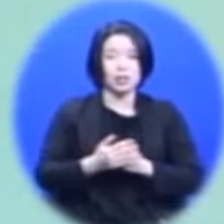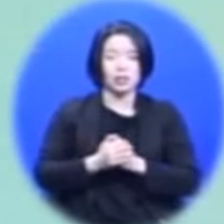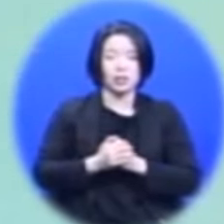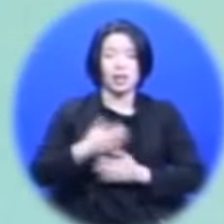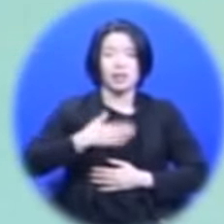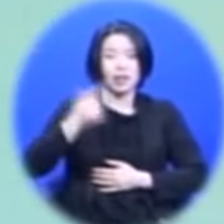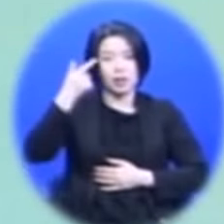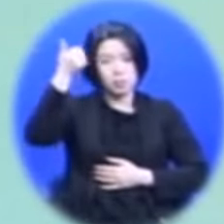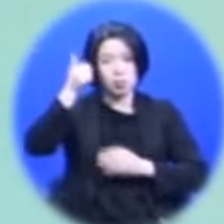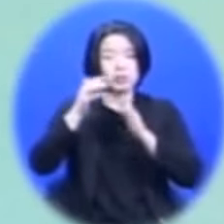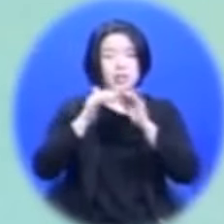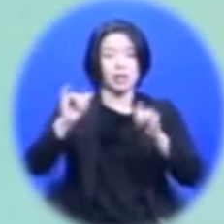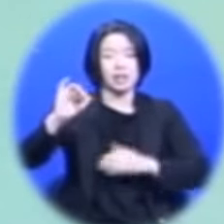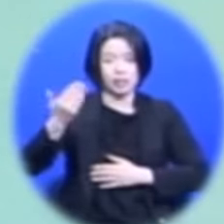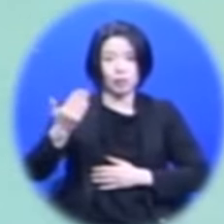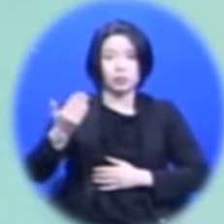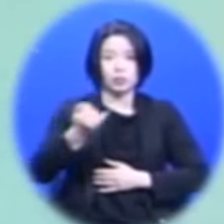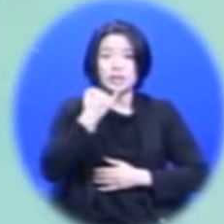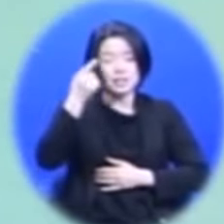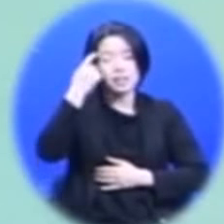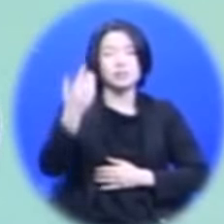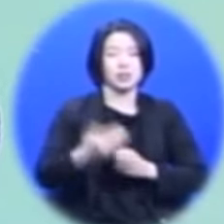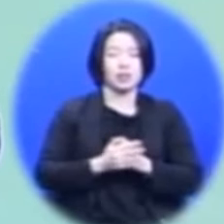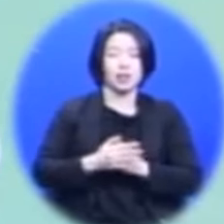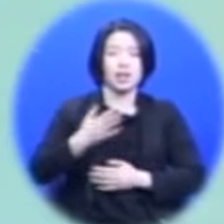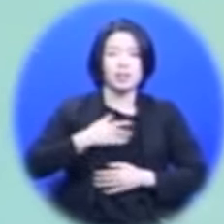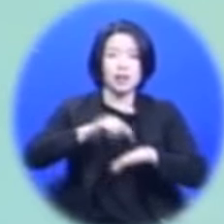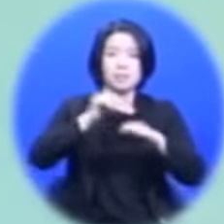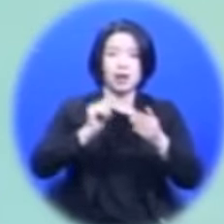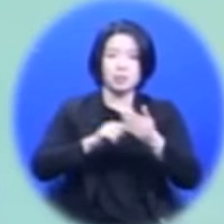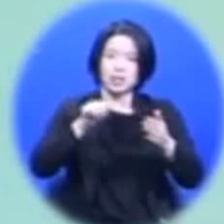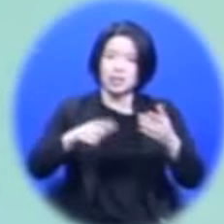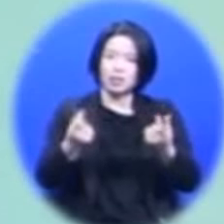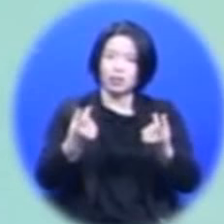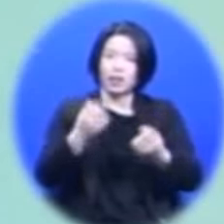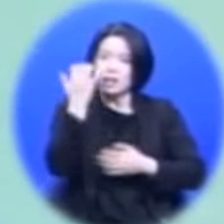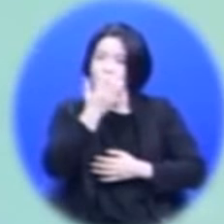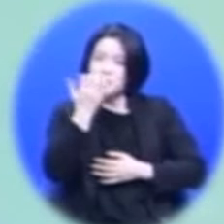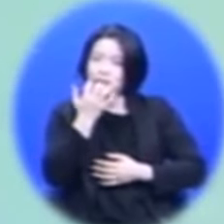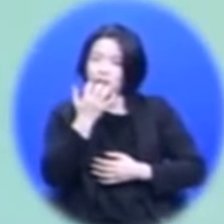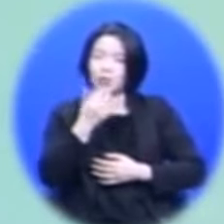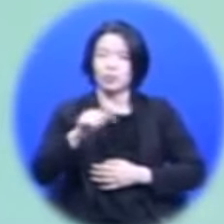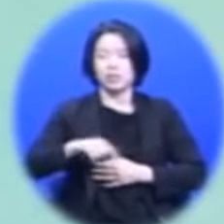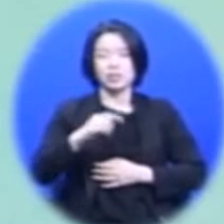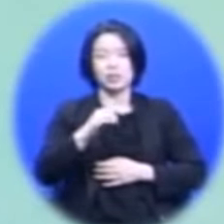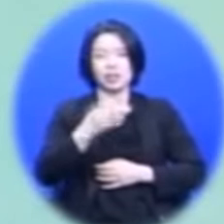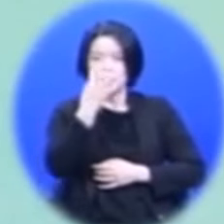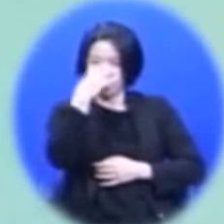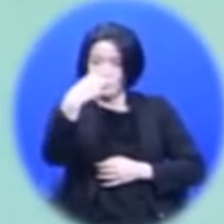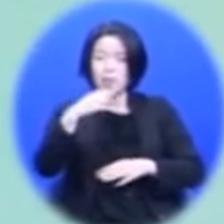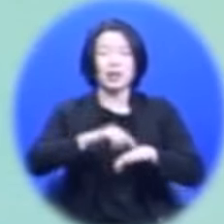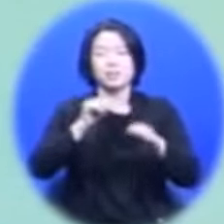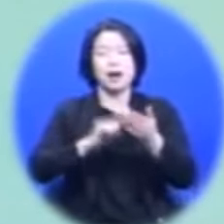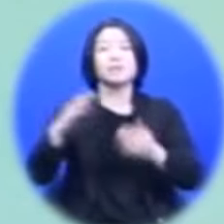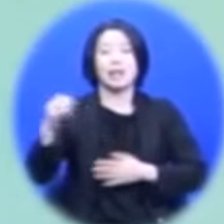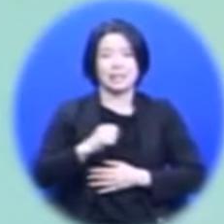내가 목사가 돼도 되나요? 내 마음속에 이렇게 음란한 마음이 있고 이렇게 교만한 마음이 있는 거